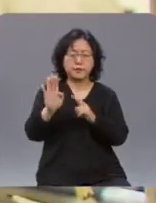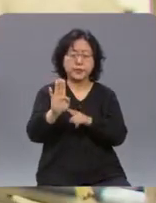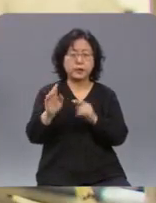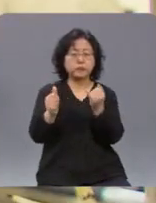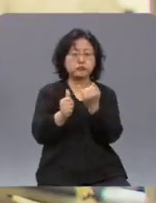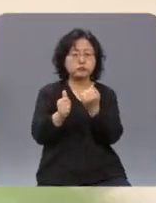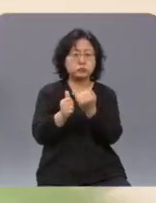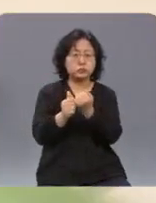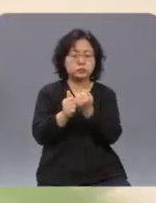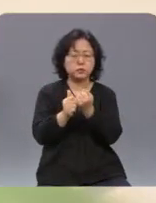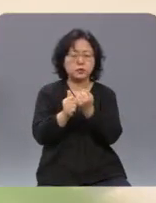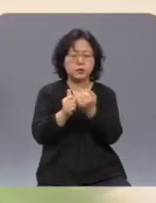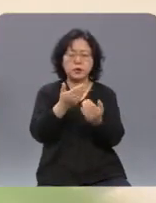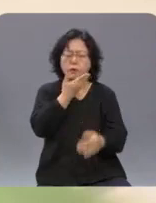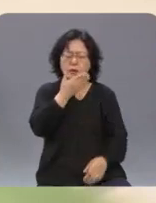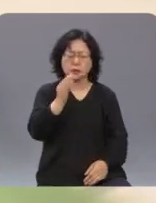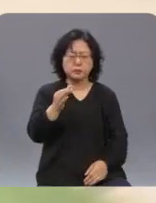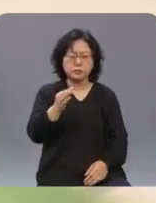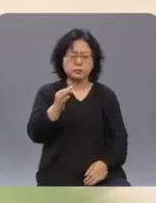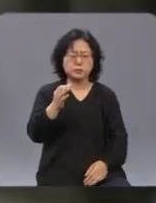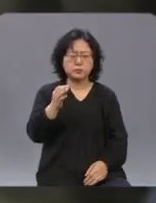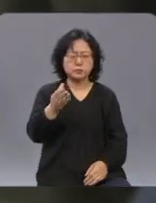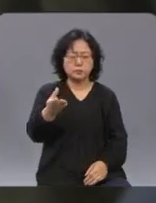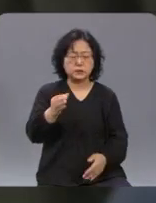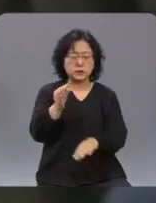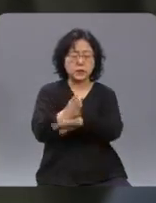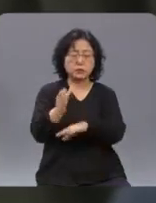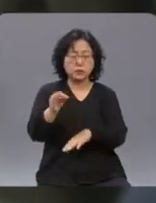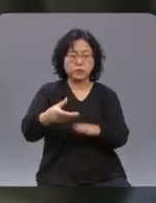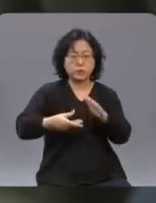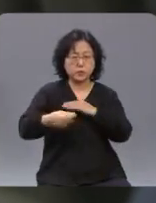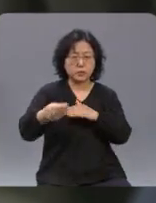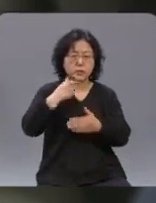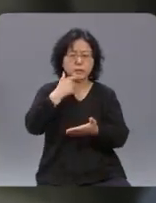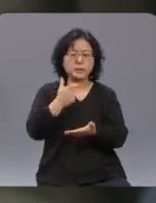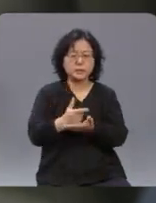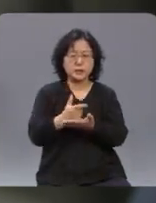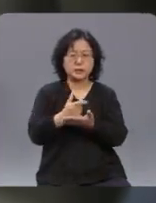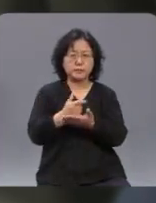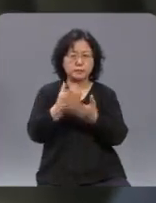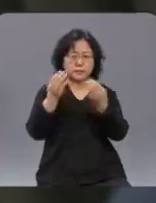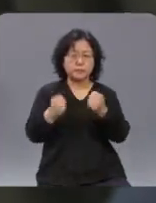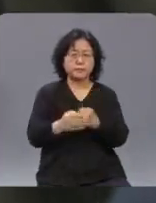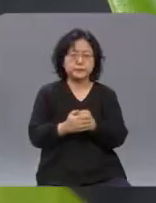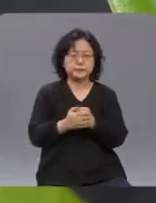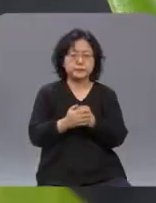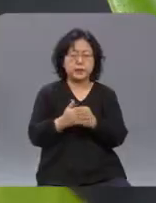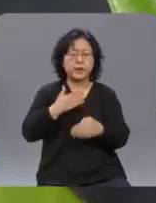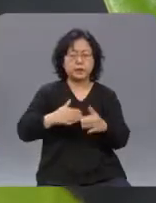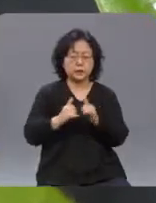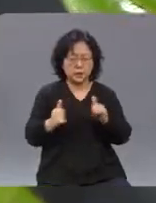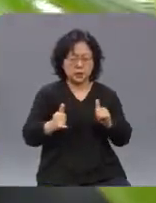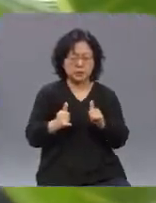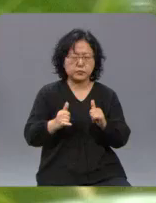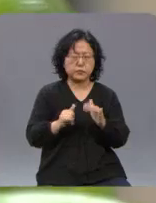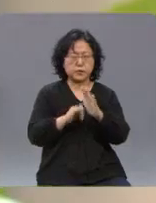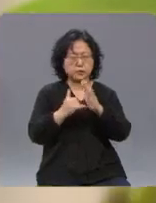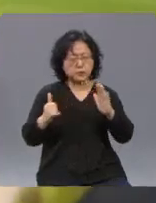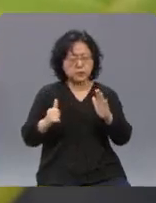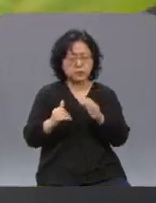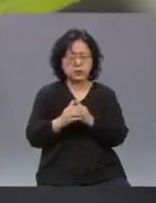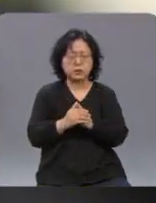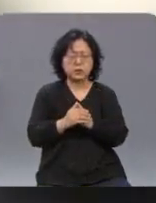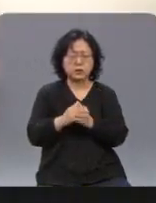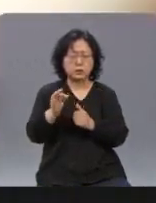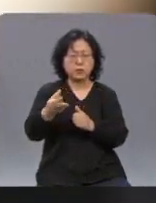거액의 화장품 구매대금을 빌려줬다가 사기를 당한 사례도 속출했습니다 지인이나 진 가족들에게도